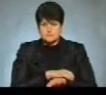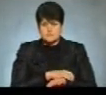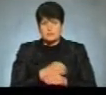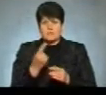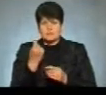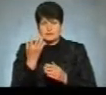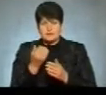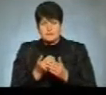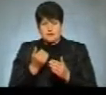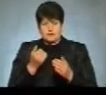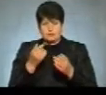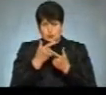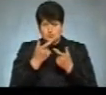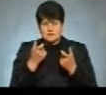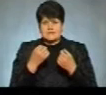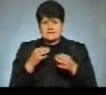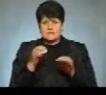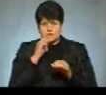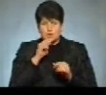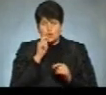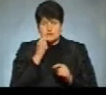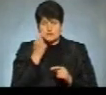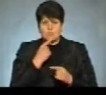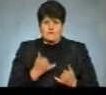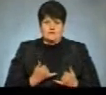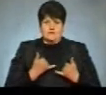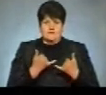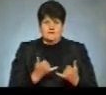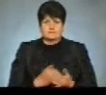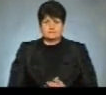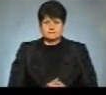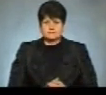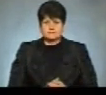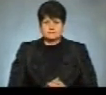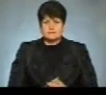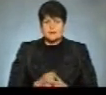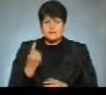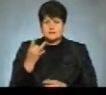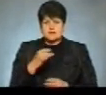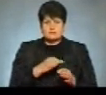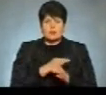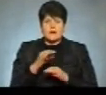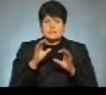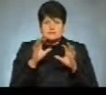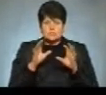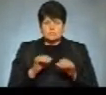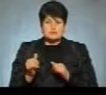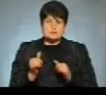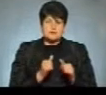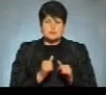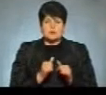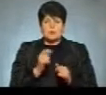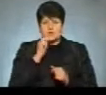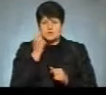проголошення незалежності України, все-таки українській мові надавався якийсь пріоритет. Вперше, проект закону про забезпечення функціонування української мови